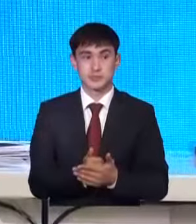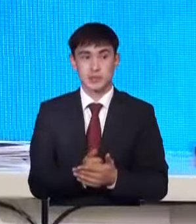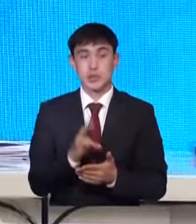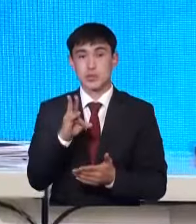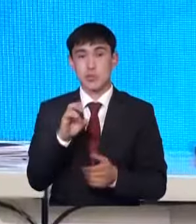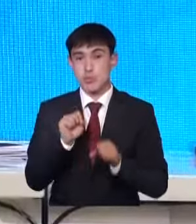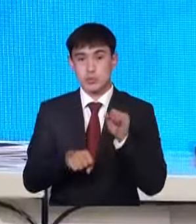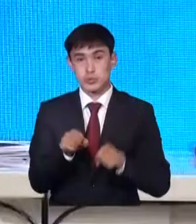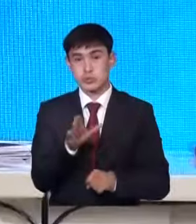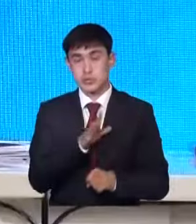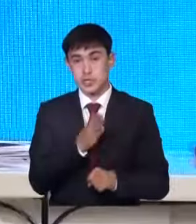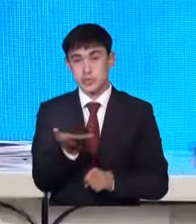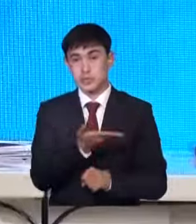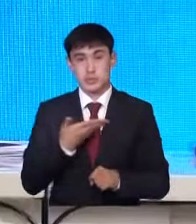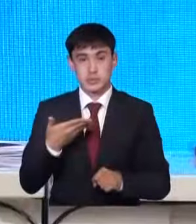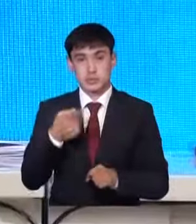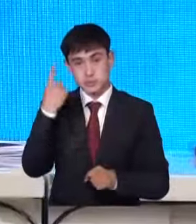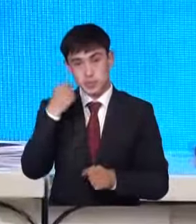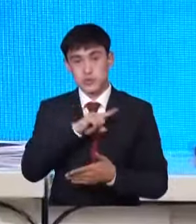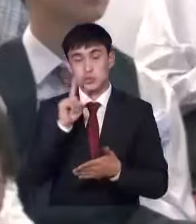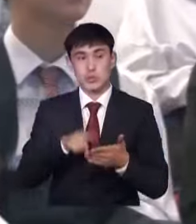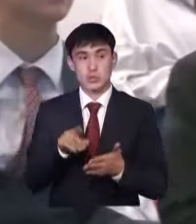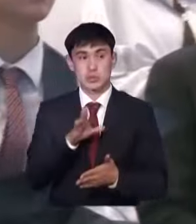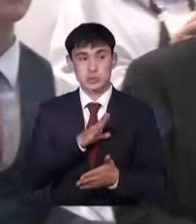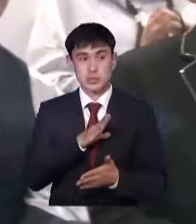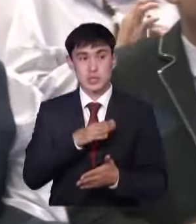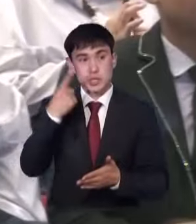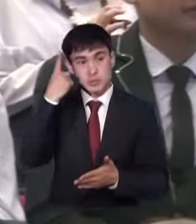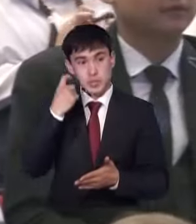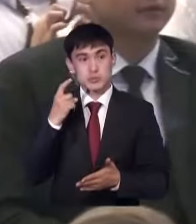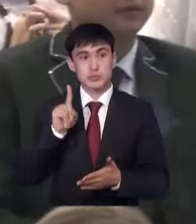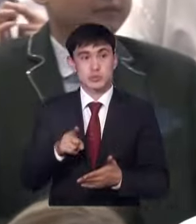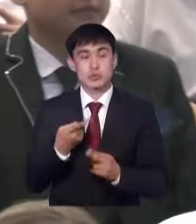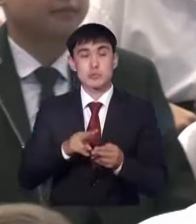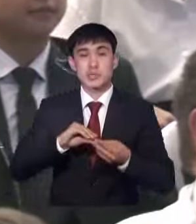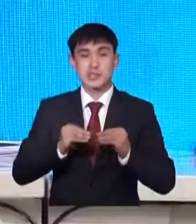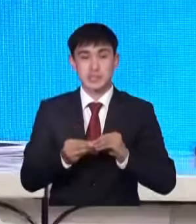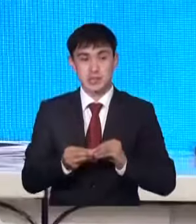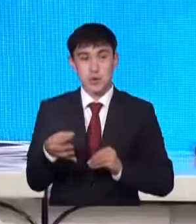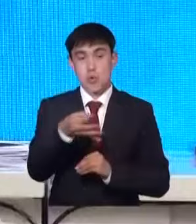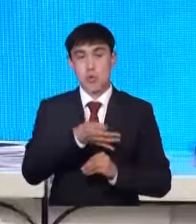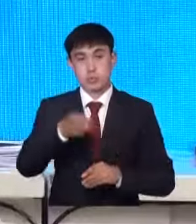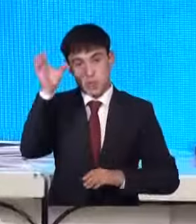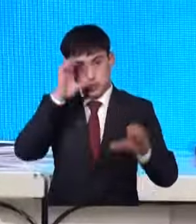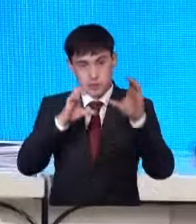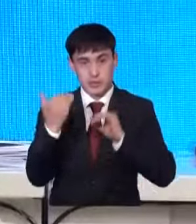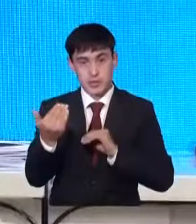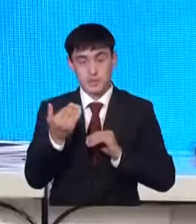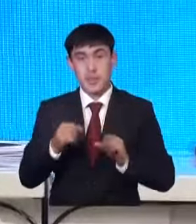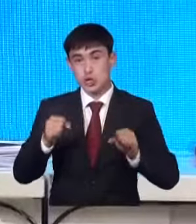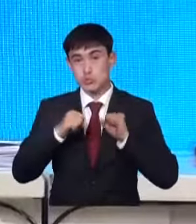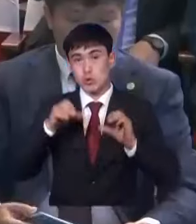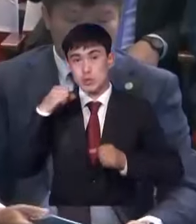Бірақ мүмкіндігімізше бел өздеріңіз сұрақ қойғаннан кейін біліп жүрміз. Осы мәселені мына облыстық білім басқармасы,